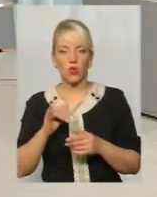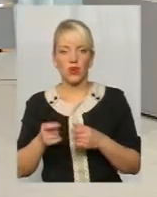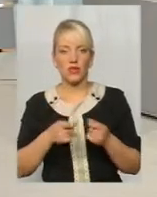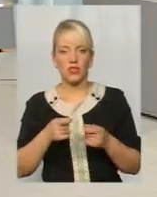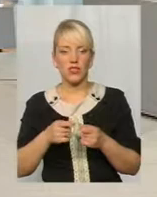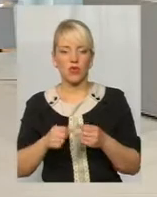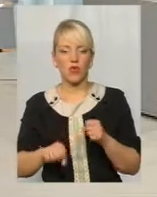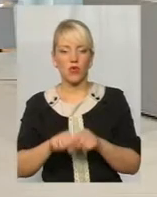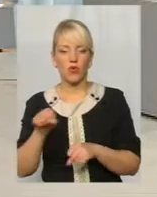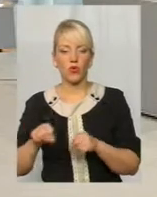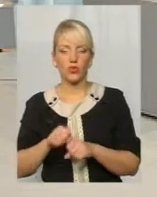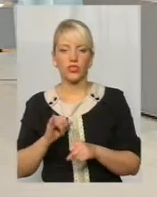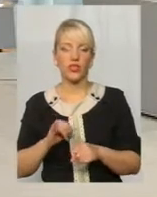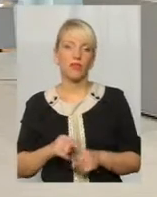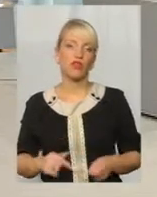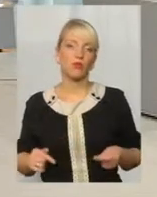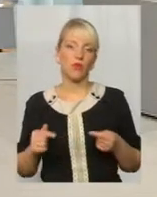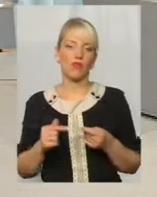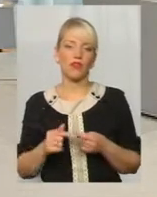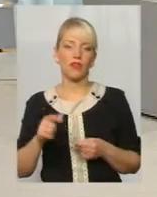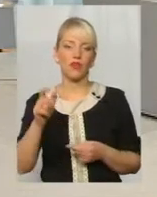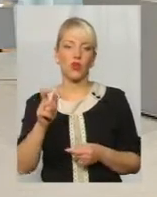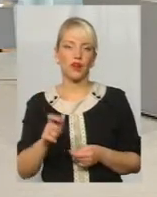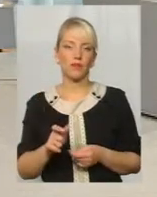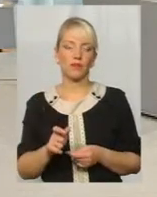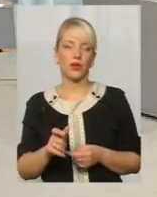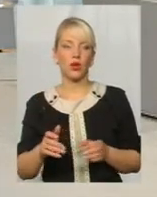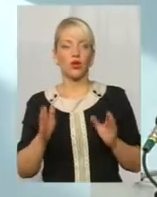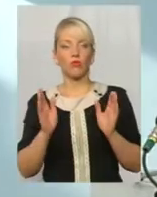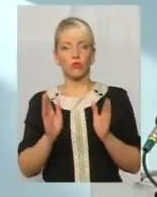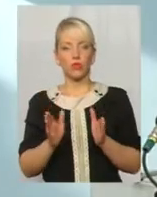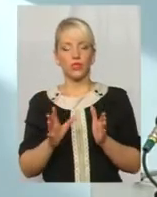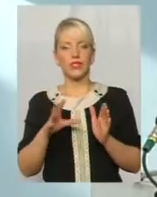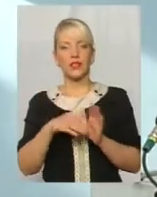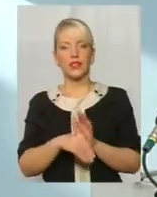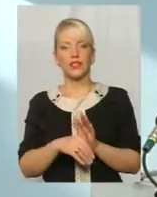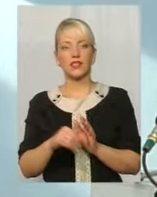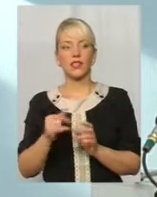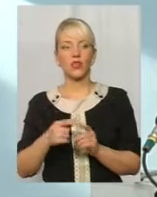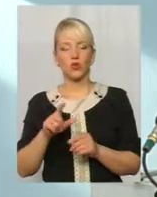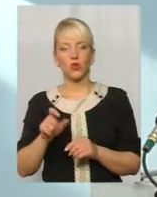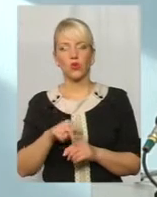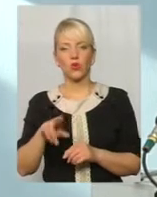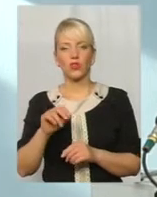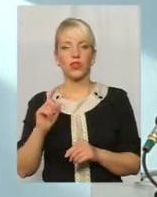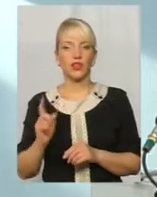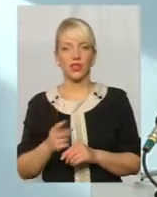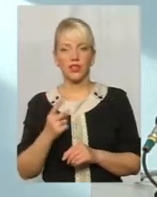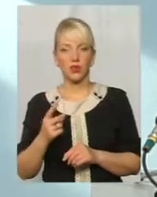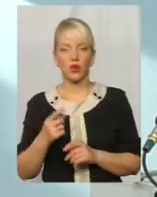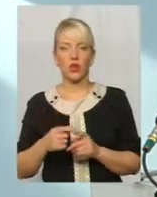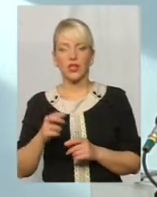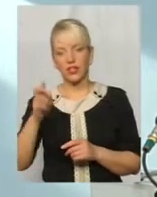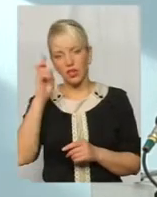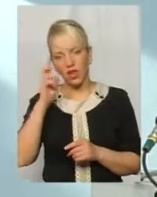правопорушення, і відповідно вона буде занесена до єдиного державного реєстру осіб,